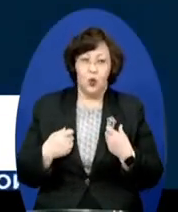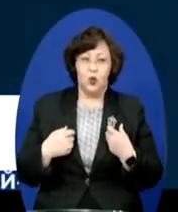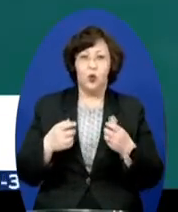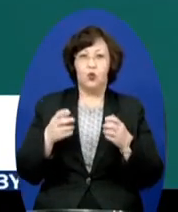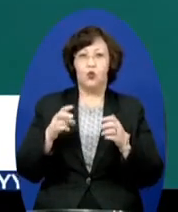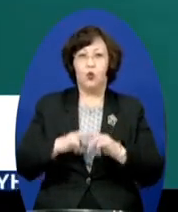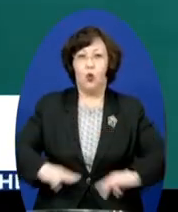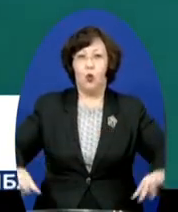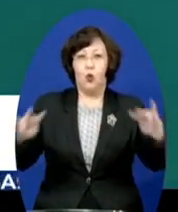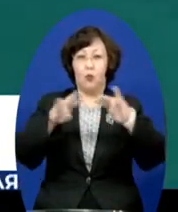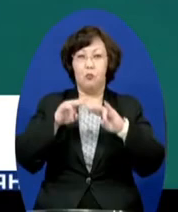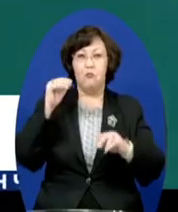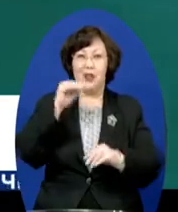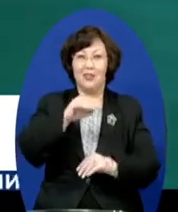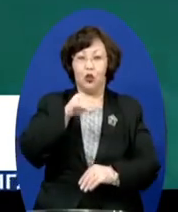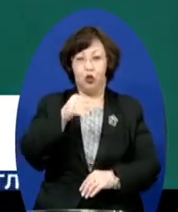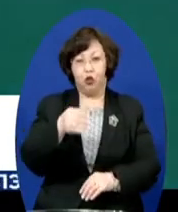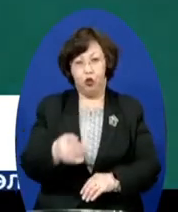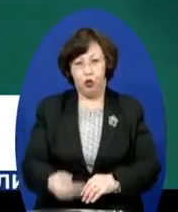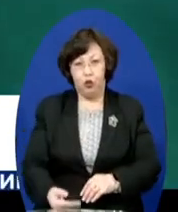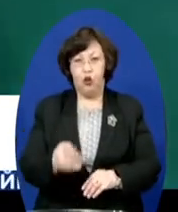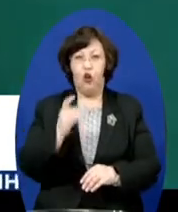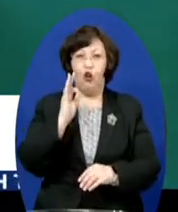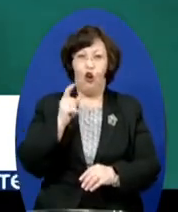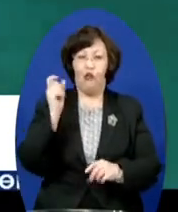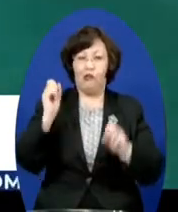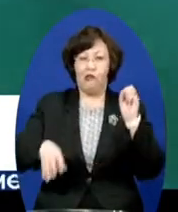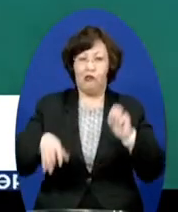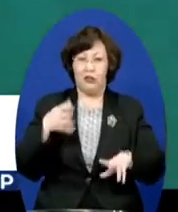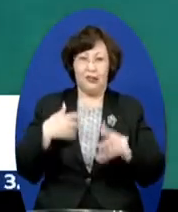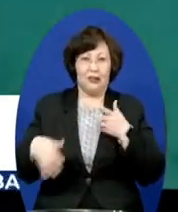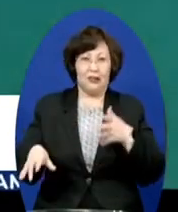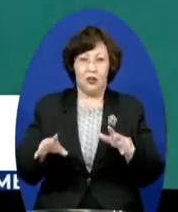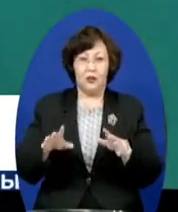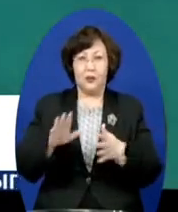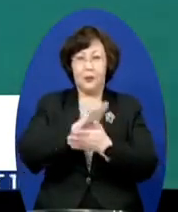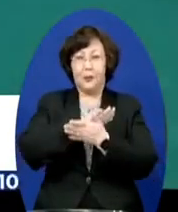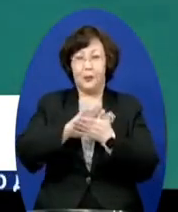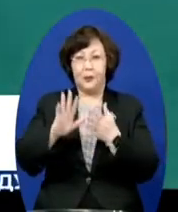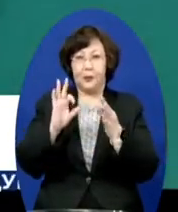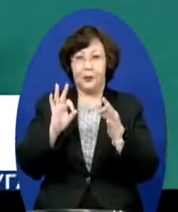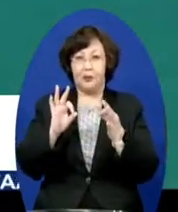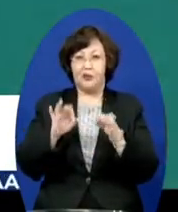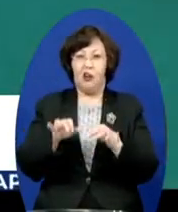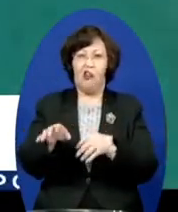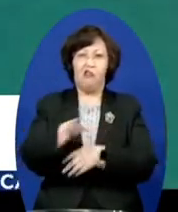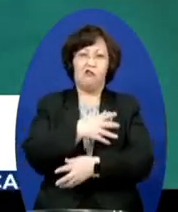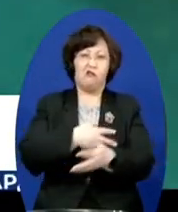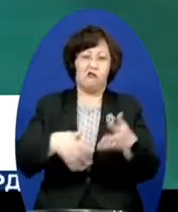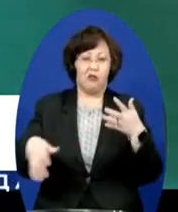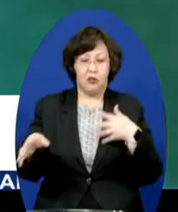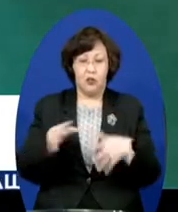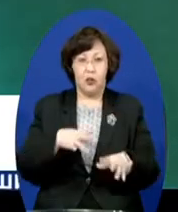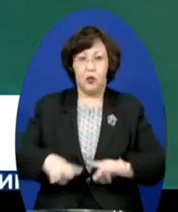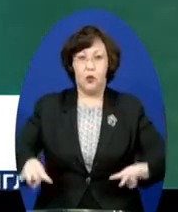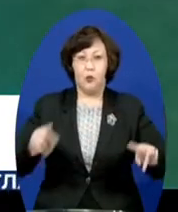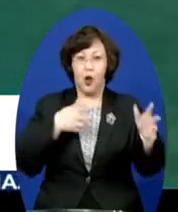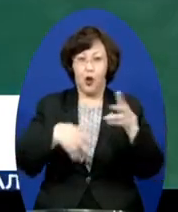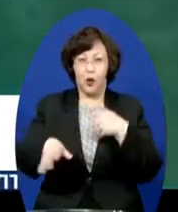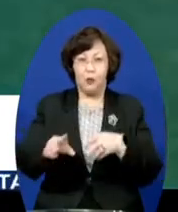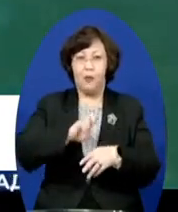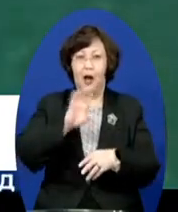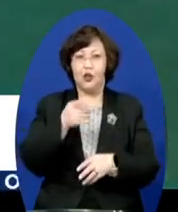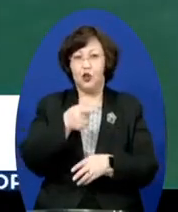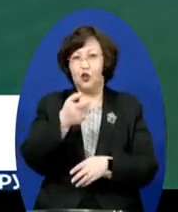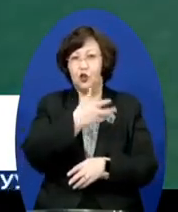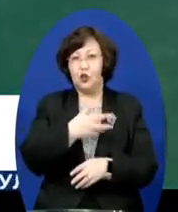нуурд живсэн машин техник, хог хаягдлын улмаас экосистем нь алдагдаад байна. Үүнээс гадна нуурын ус ихээр бохирдож, байгаль орчин цөргөөр нөлөөлөх